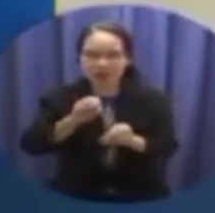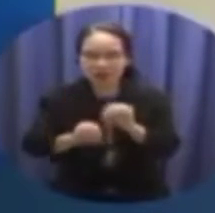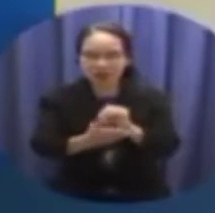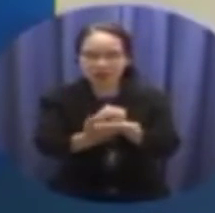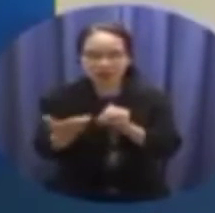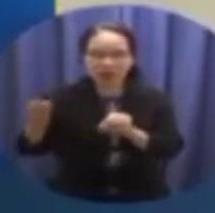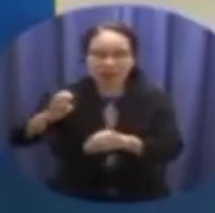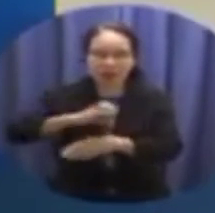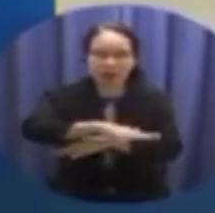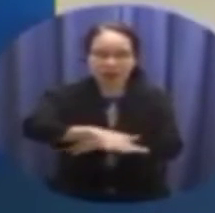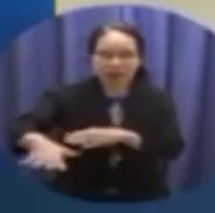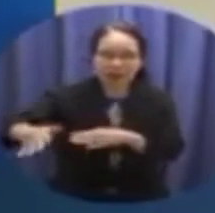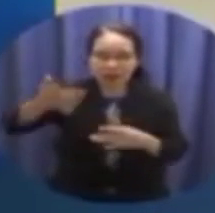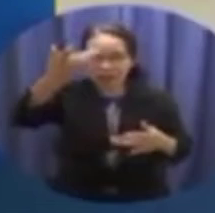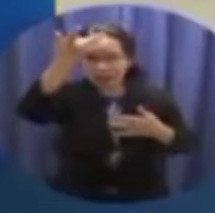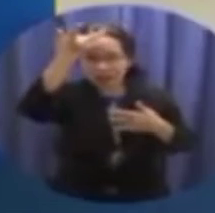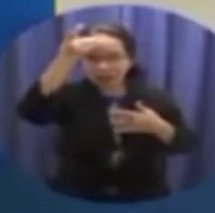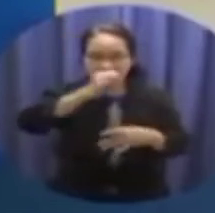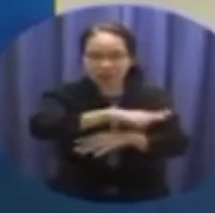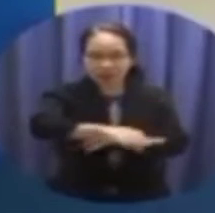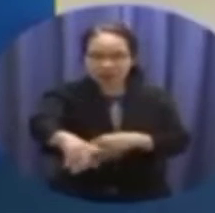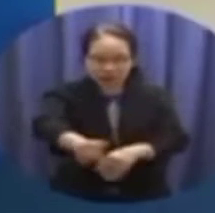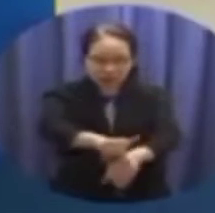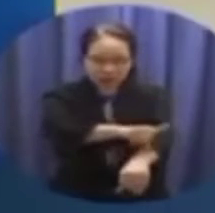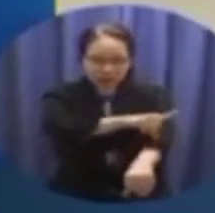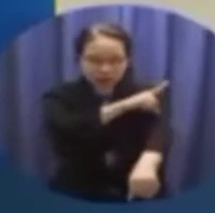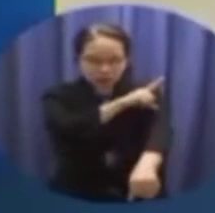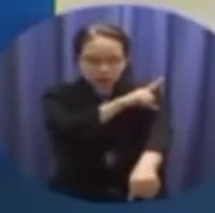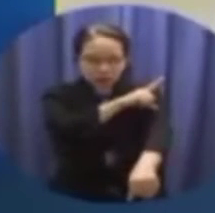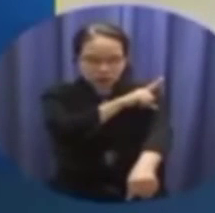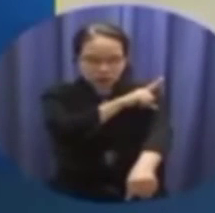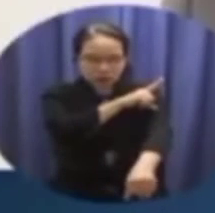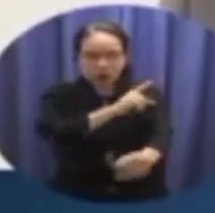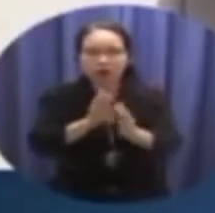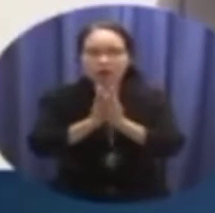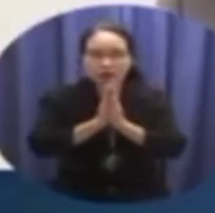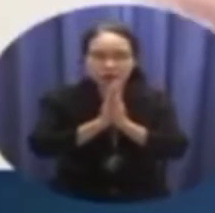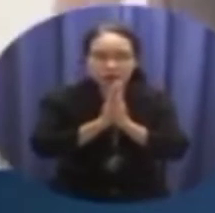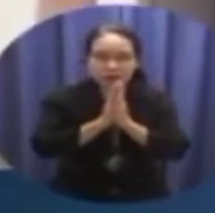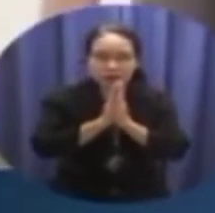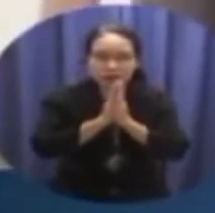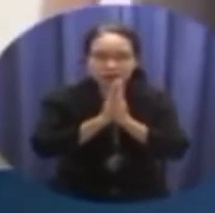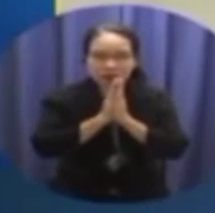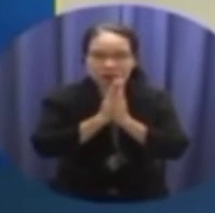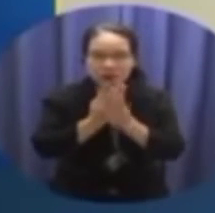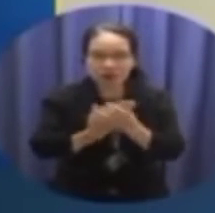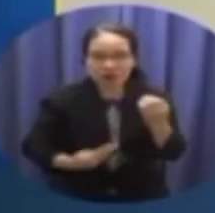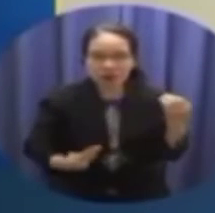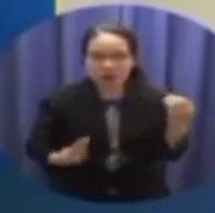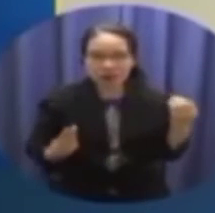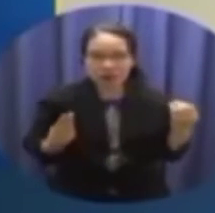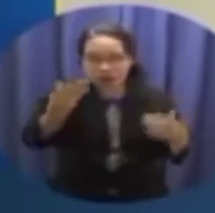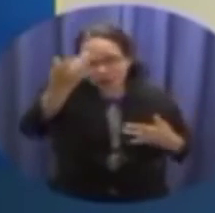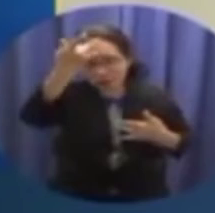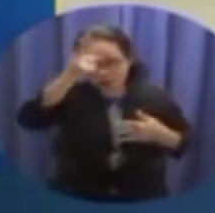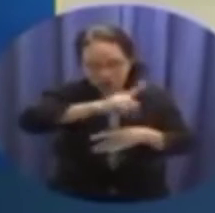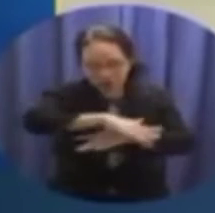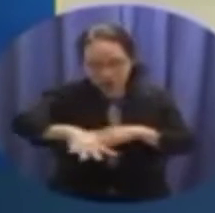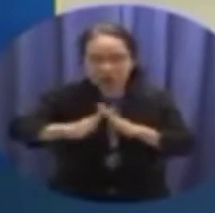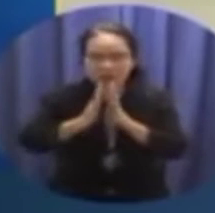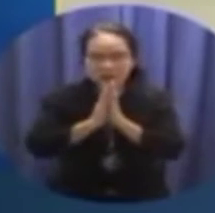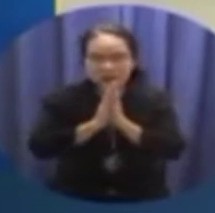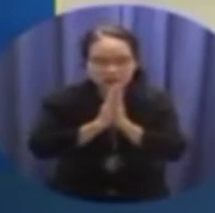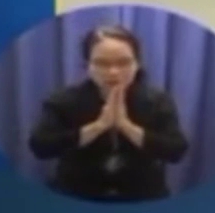binhi mo maaapektuhan ng salot. Tatagal talaga. Eh, pinananalangin ba natin maalis yung salot?